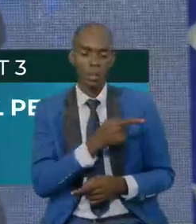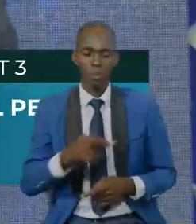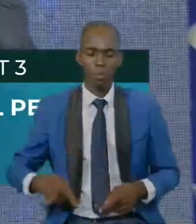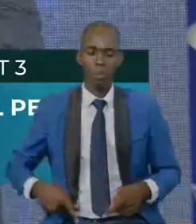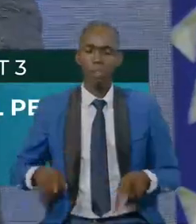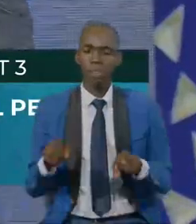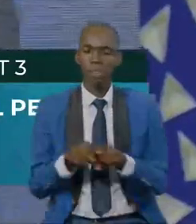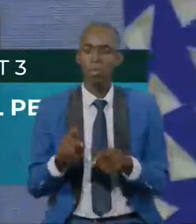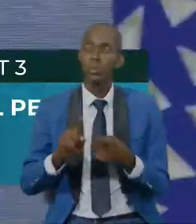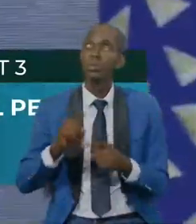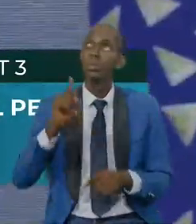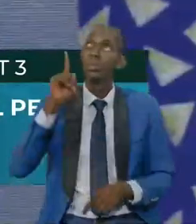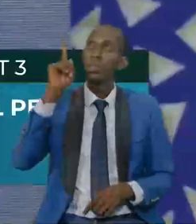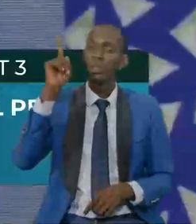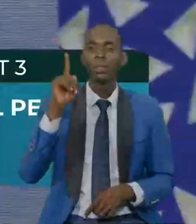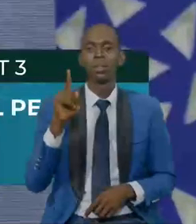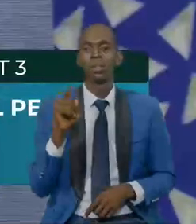Qui est prince comme toi?